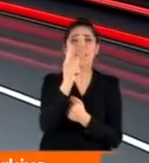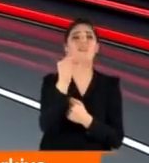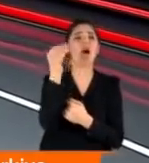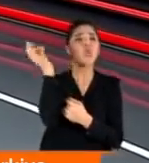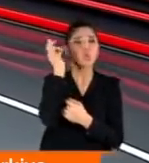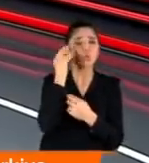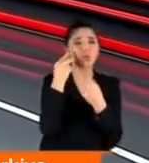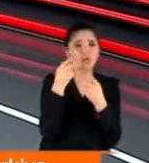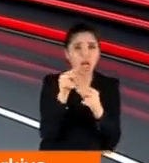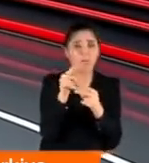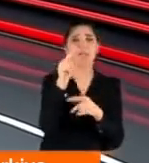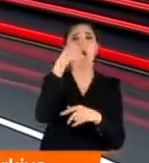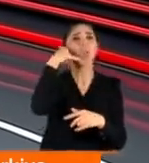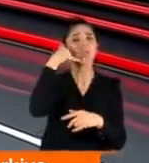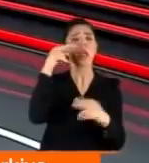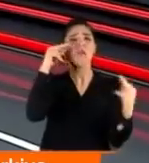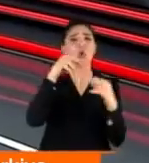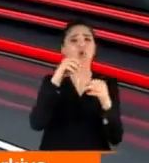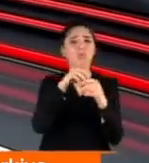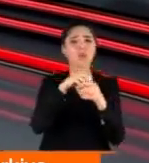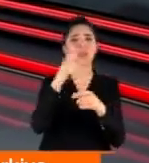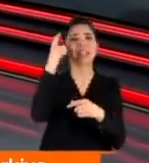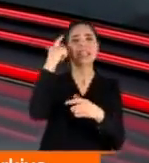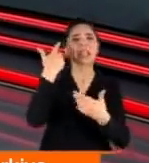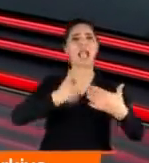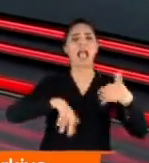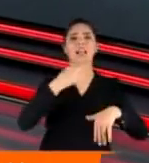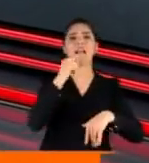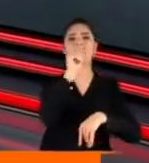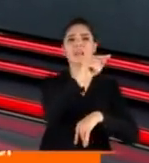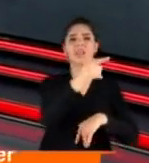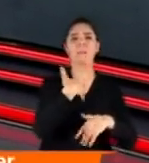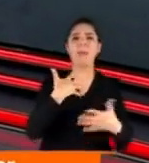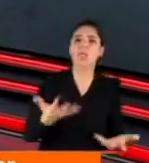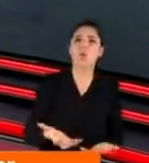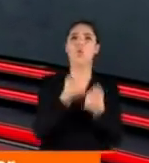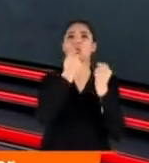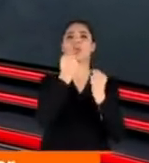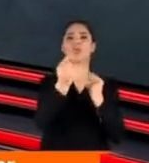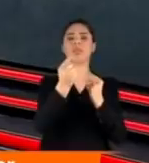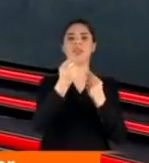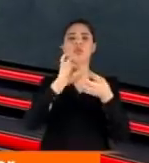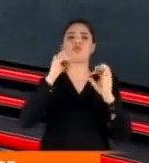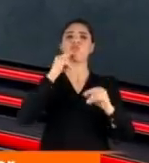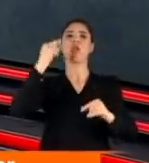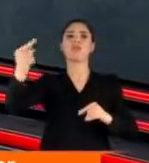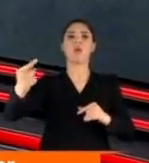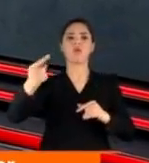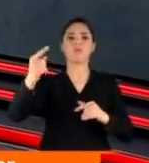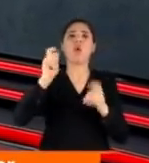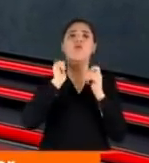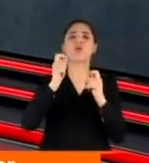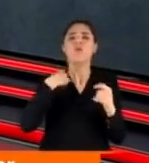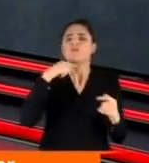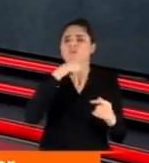kez duyabildiklerini ve o telefon görüşmesinde zihinsel engelli kadının beni buradan kurtarın dediğini ileri sürüyor. Zor durumda